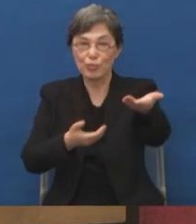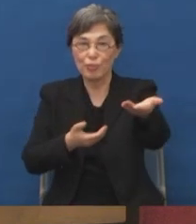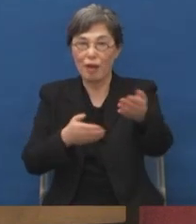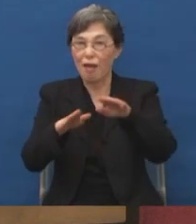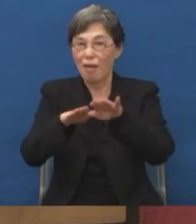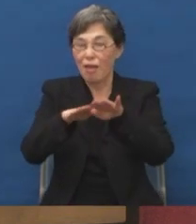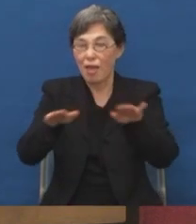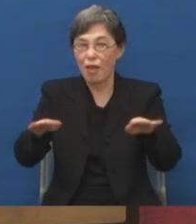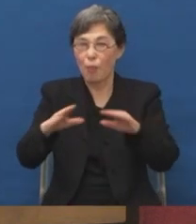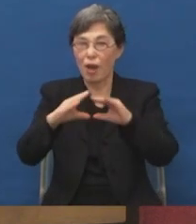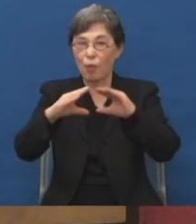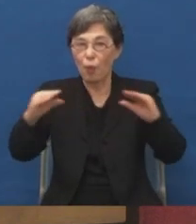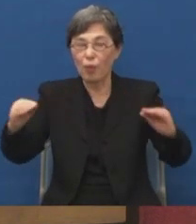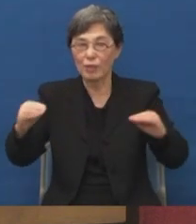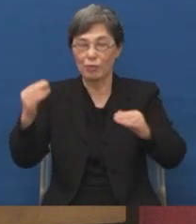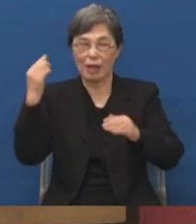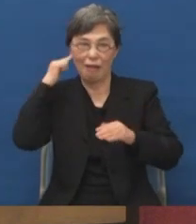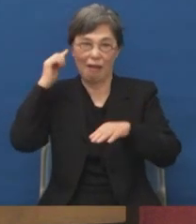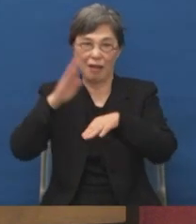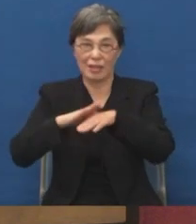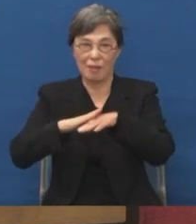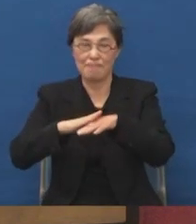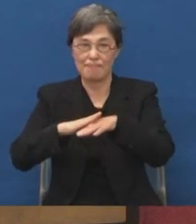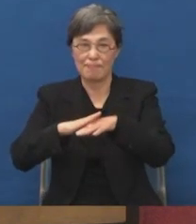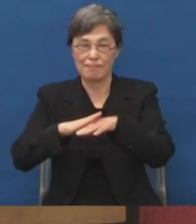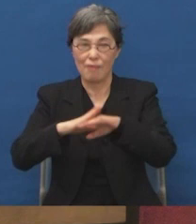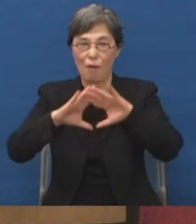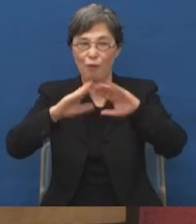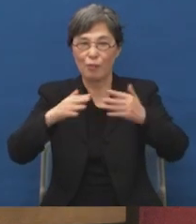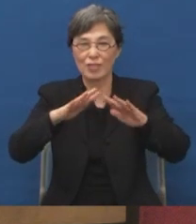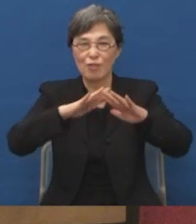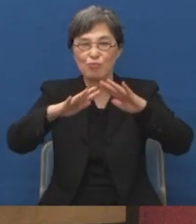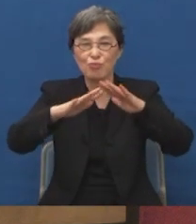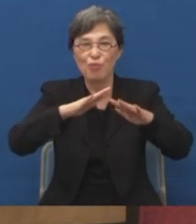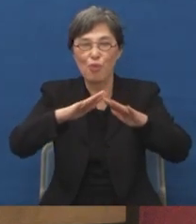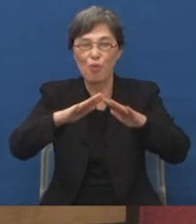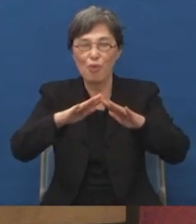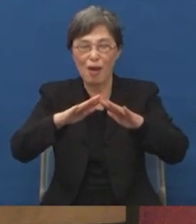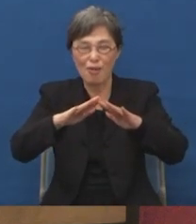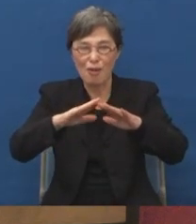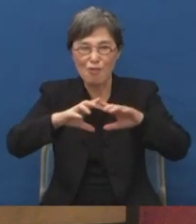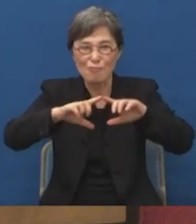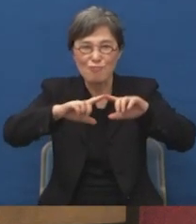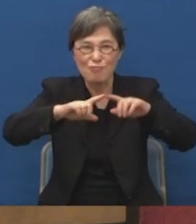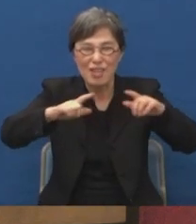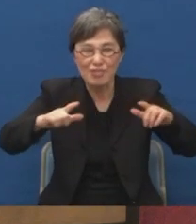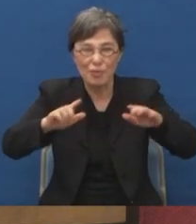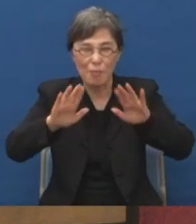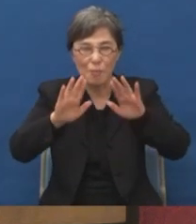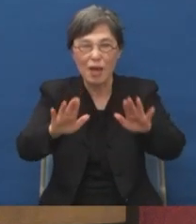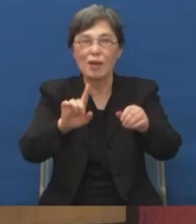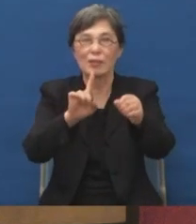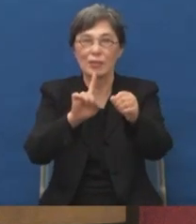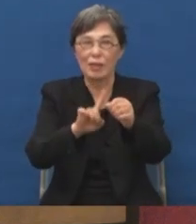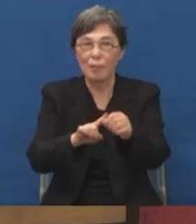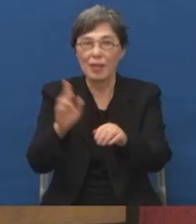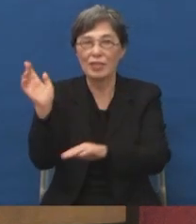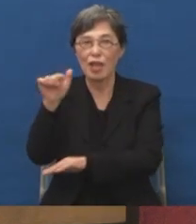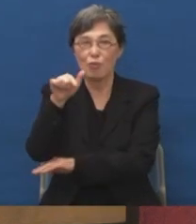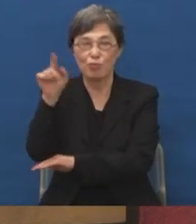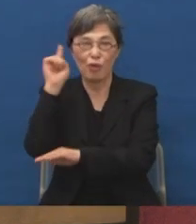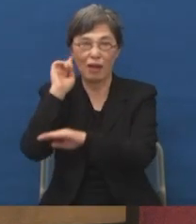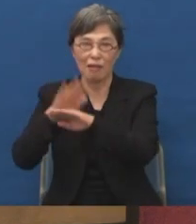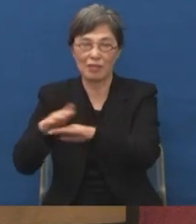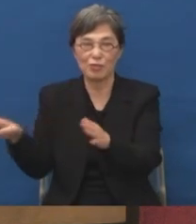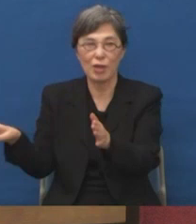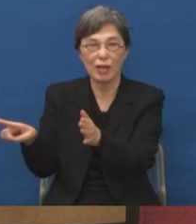我が国の立場から、それによって国際紛争を助長することを回避するため、政府としては従